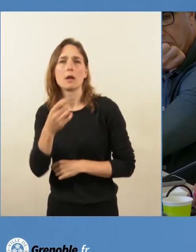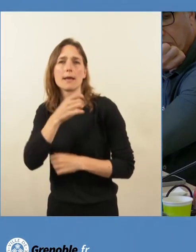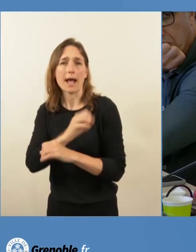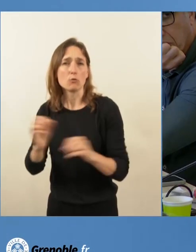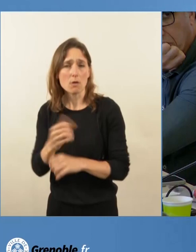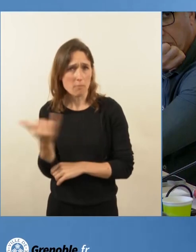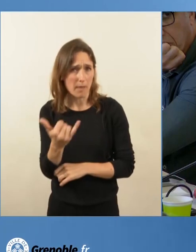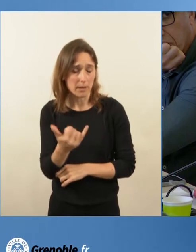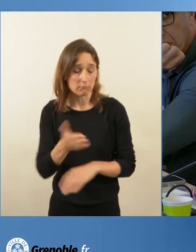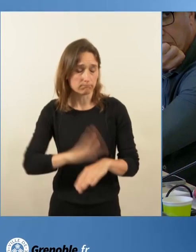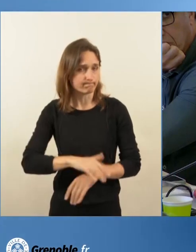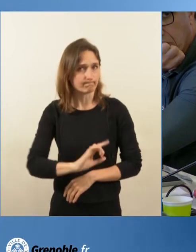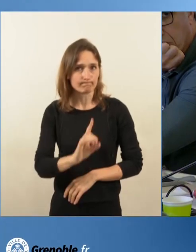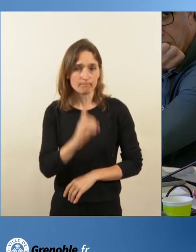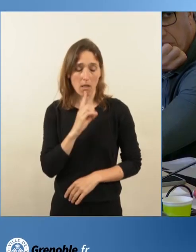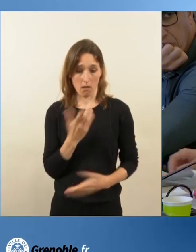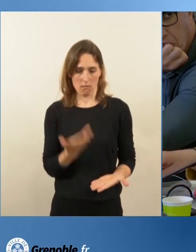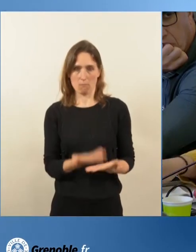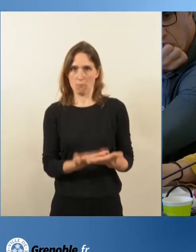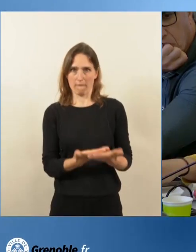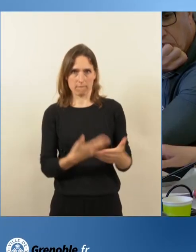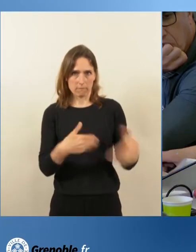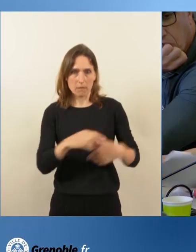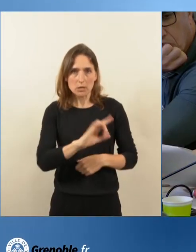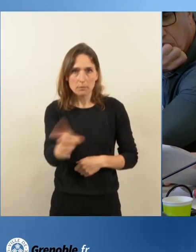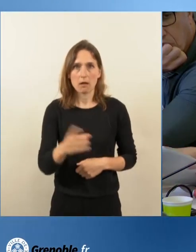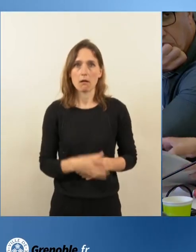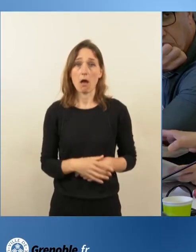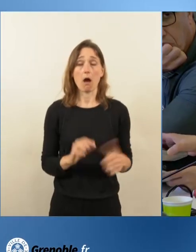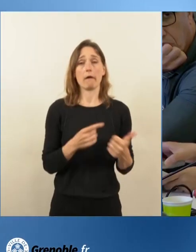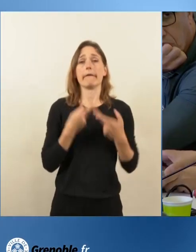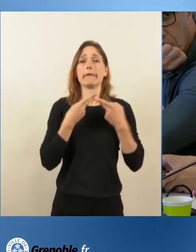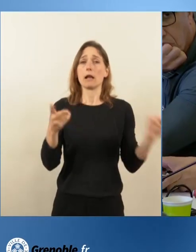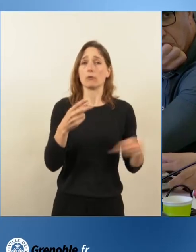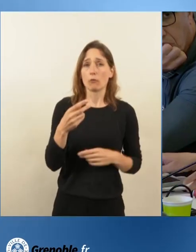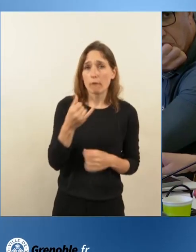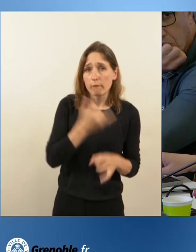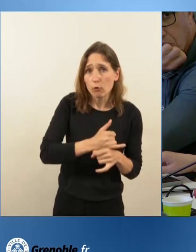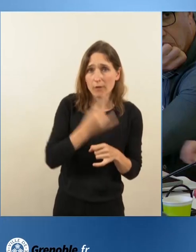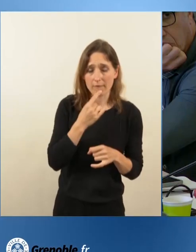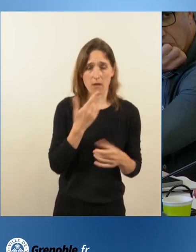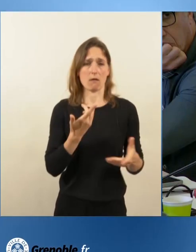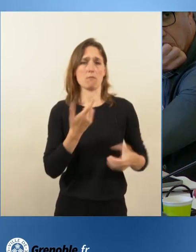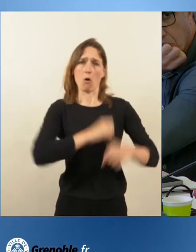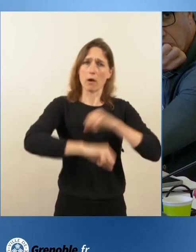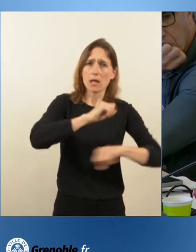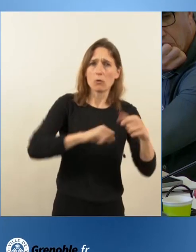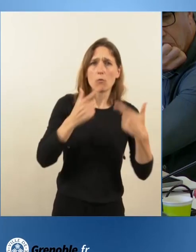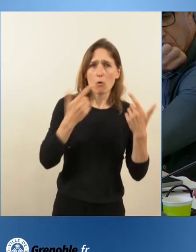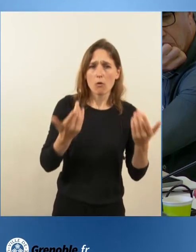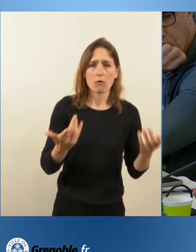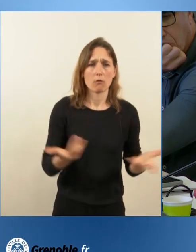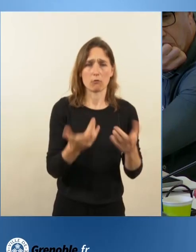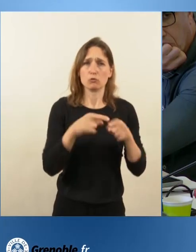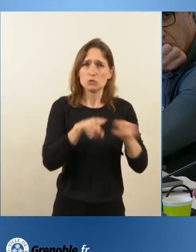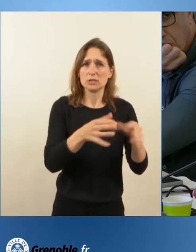concentré de tout ce qui ne va pas à la fois une déclaration plus inexacte sur des mesures que vous dites prendre en faveur de l'émancipation et de